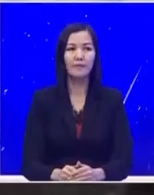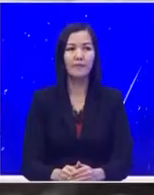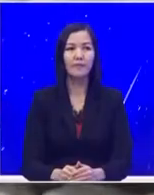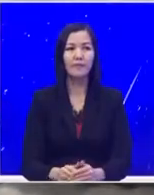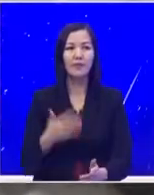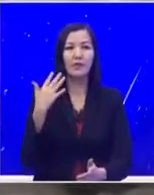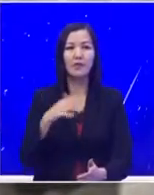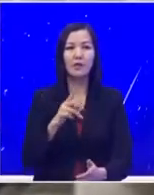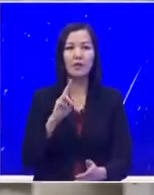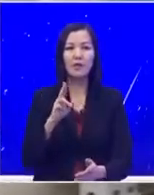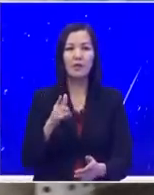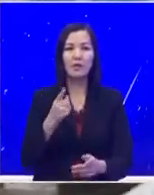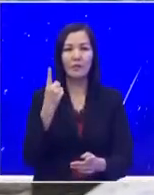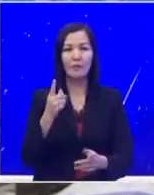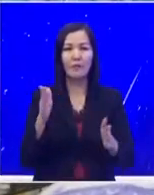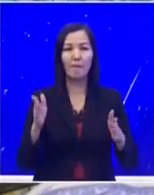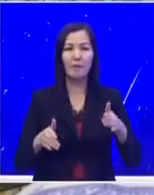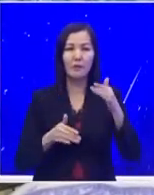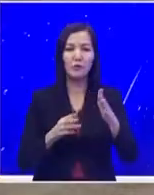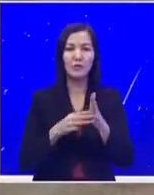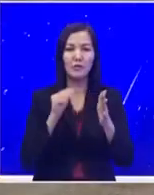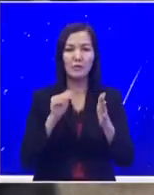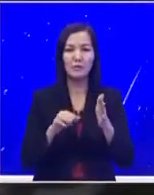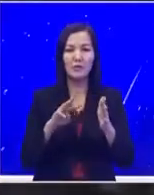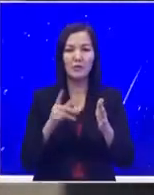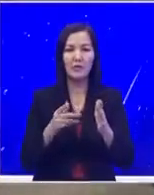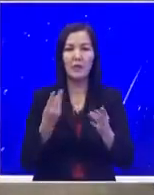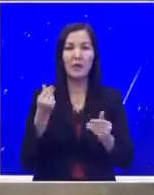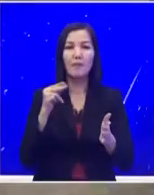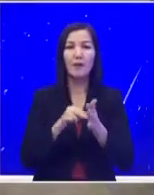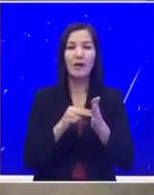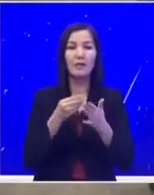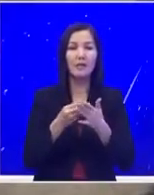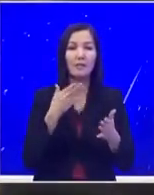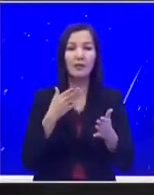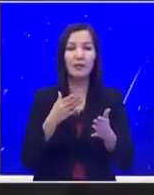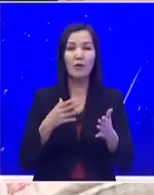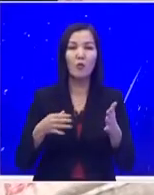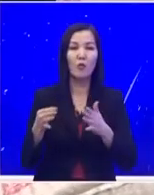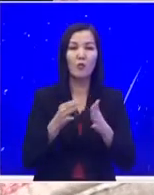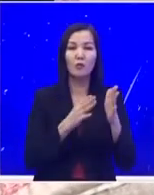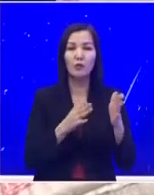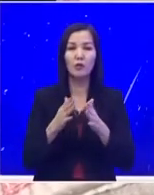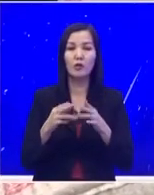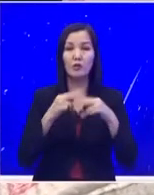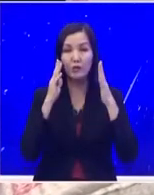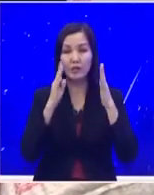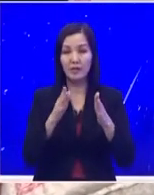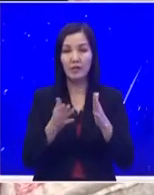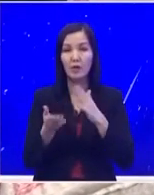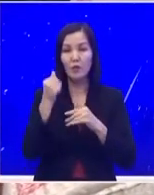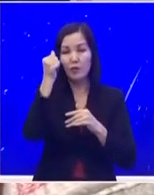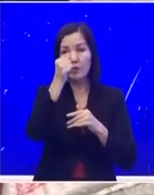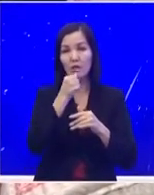50 келілік бір қабы 8000 теңге. Бағаның негізсіз өсіп кетпеуін облыстық тұрақтандыру қоры назарында. Өткен жылы